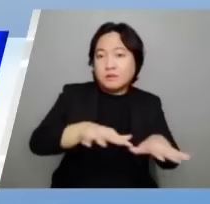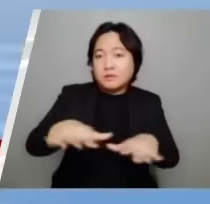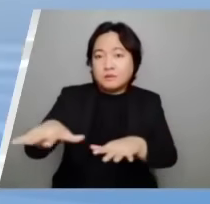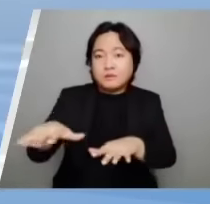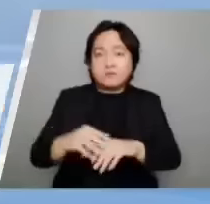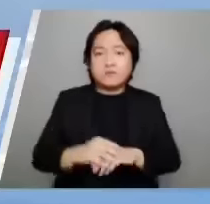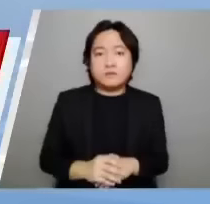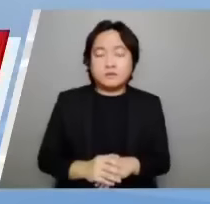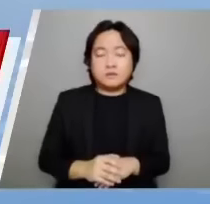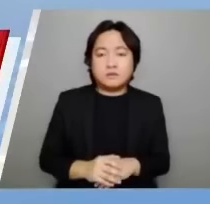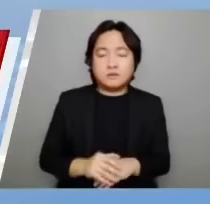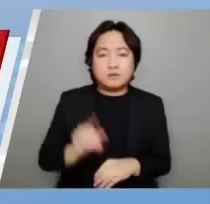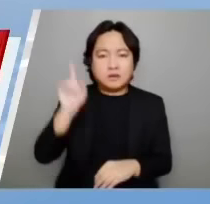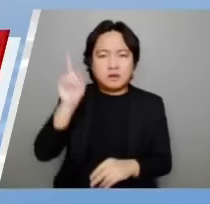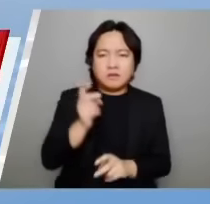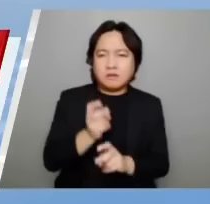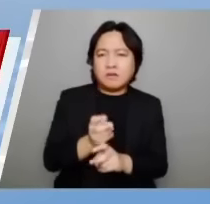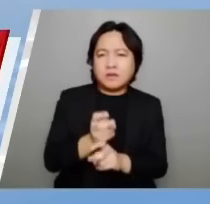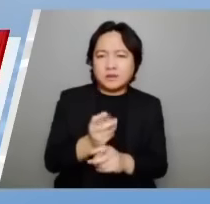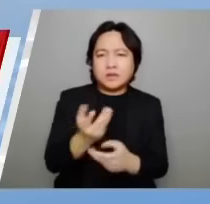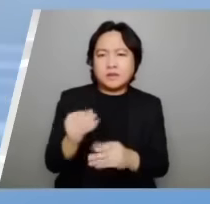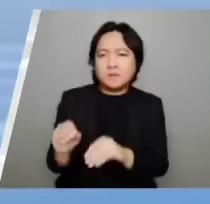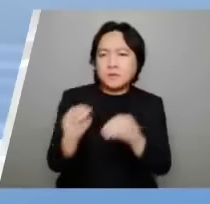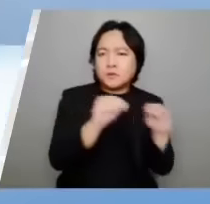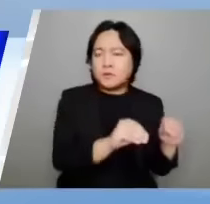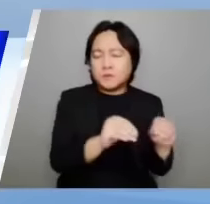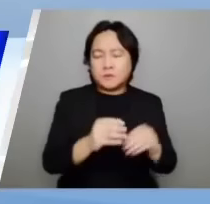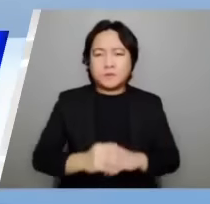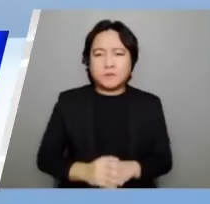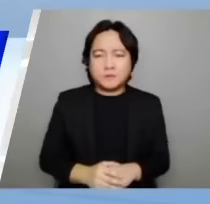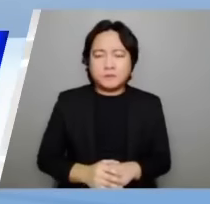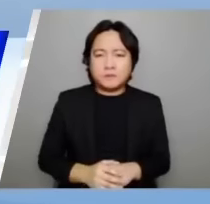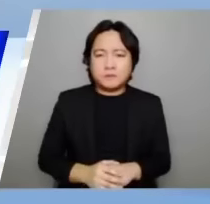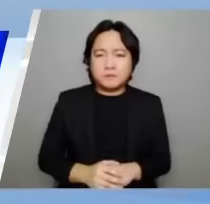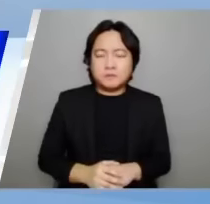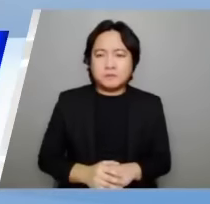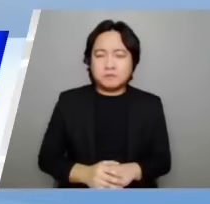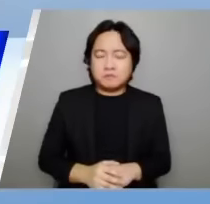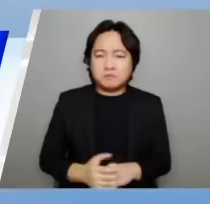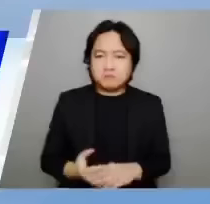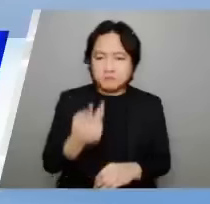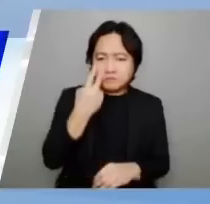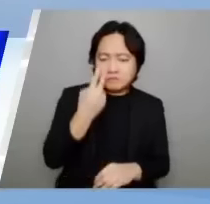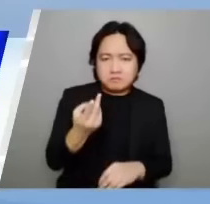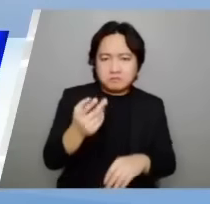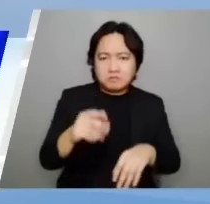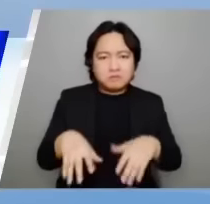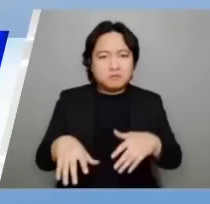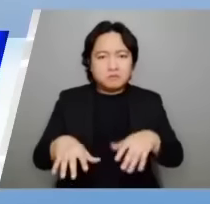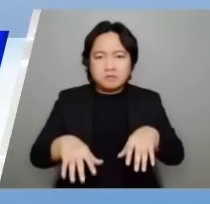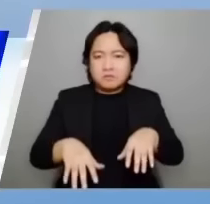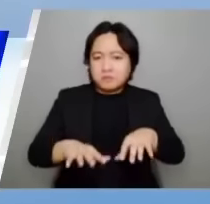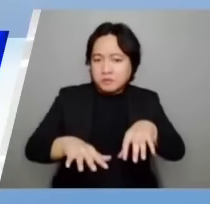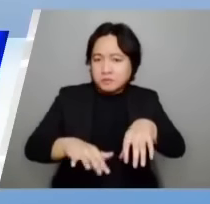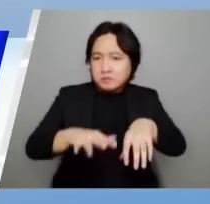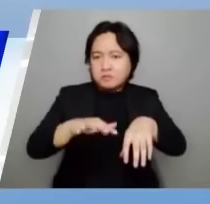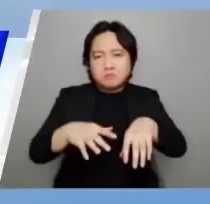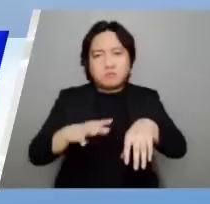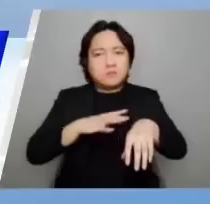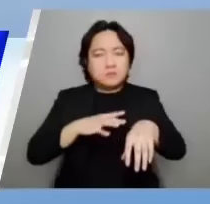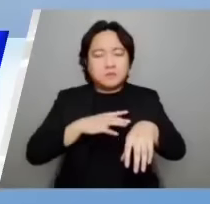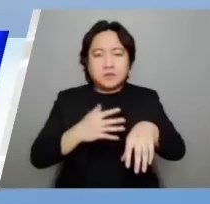ano. Tsaka mahirap may mga bata. Pero kung okay pa naman, hindi dito lang muna. Pero pag talagang ano na, malapit lang